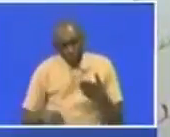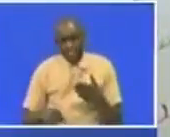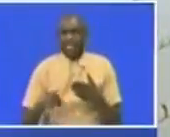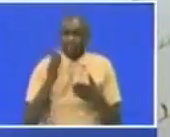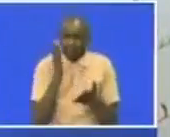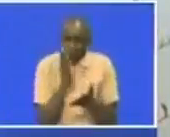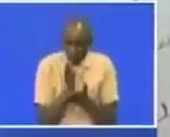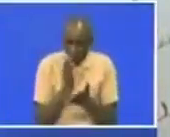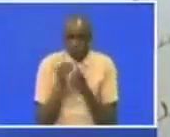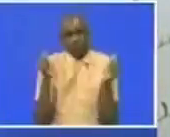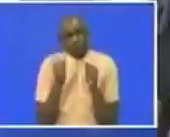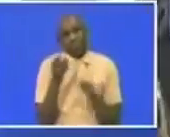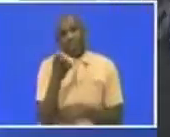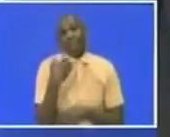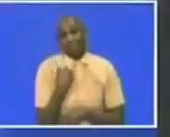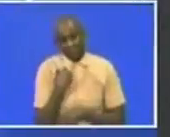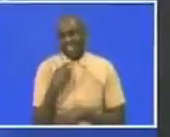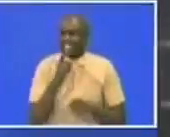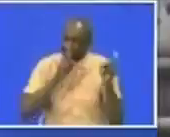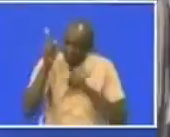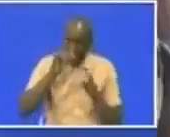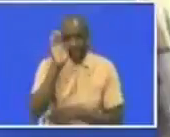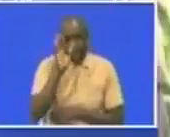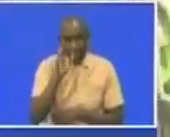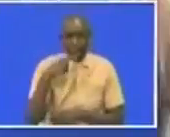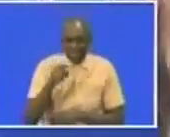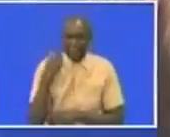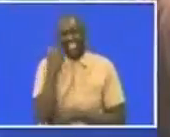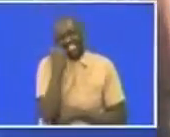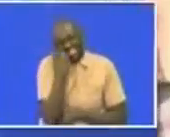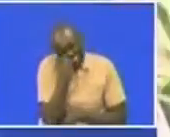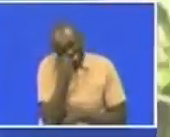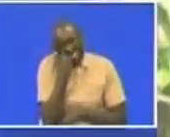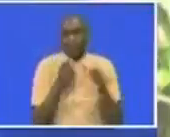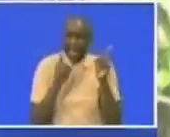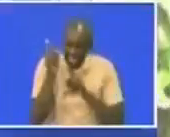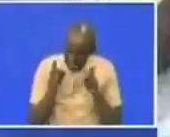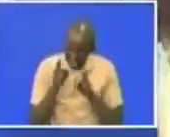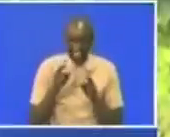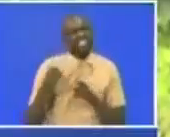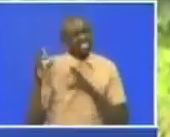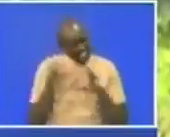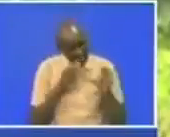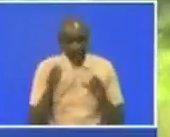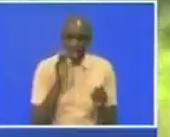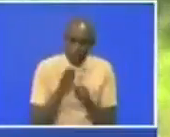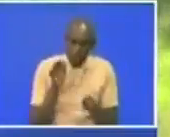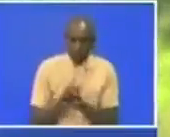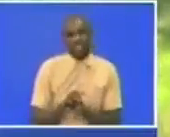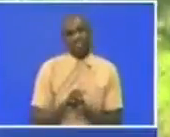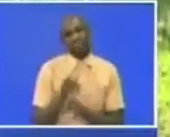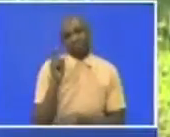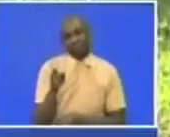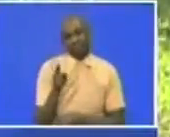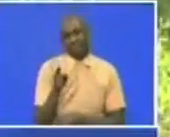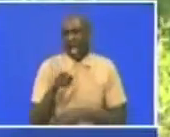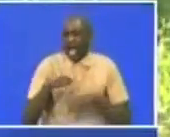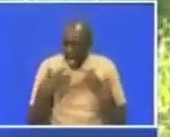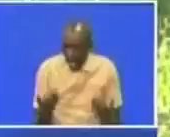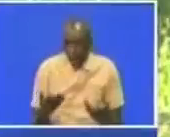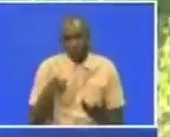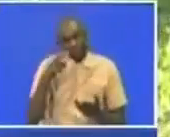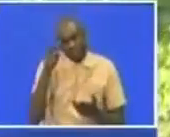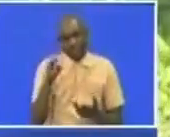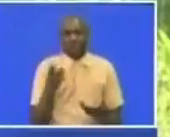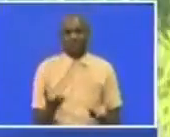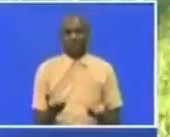mchana kupenya nyumbani. Safari yake na maradhi ya malaria imekuwa ndefu, sawia na urefu wa nyasi hizi kiasi cha kimo